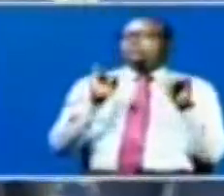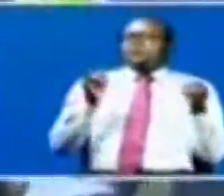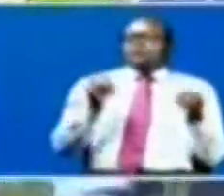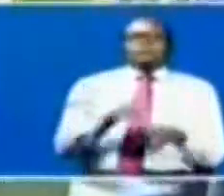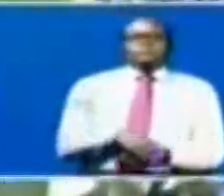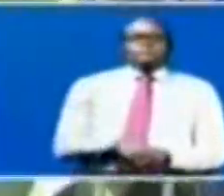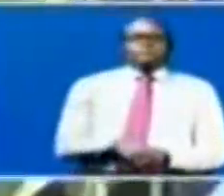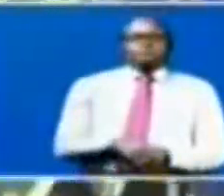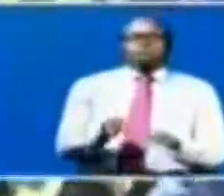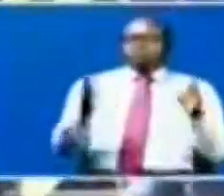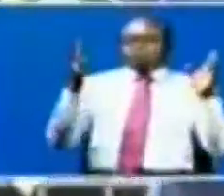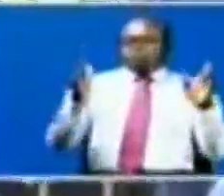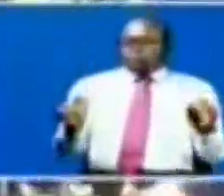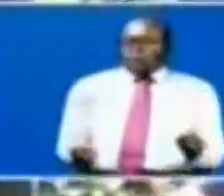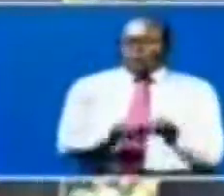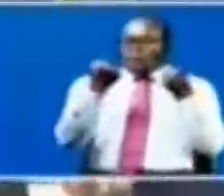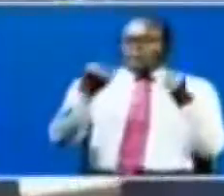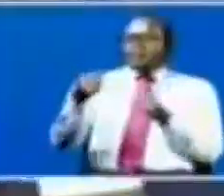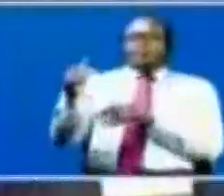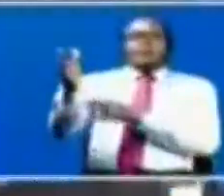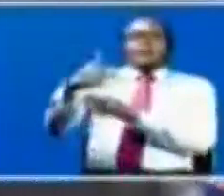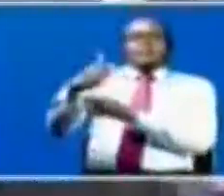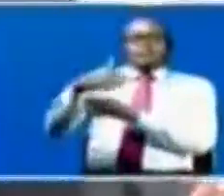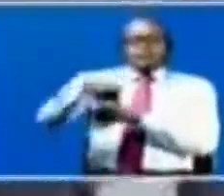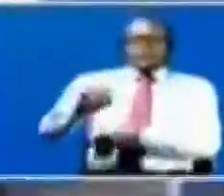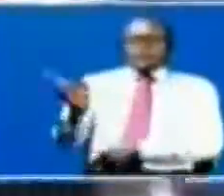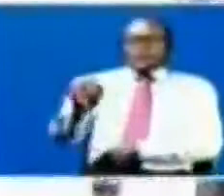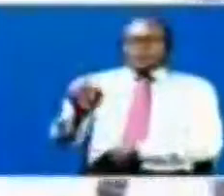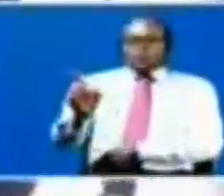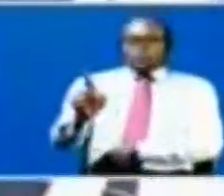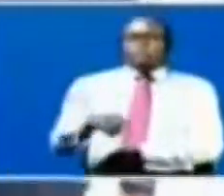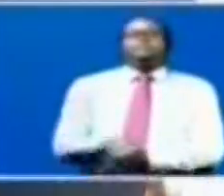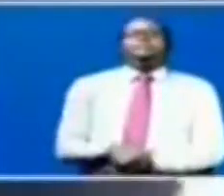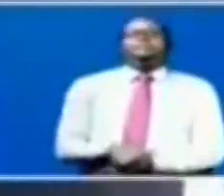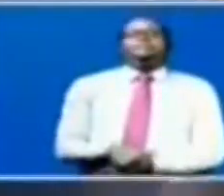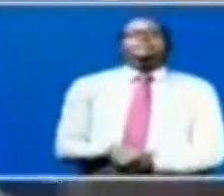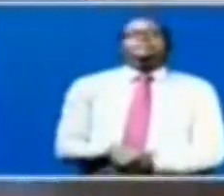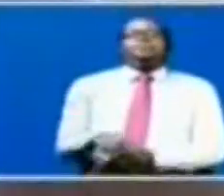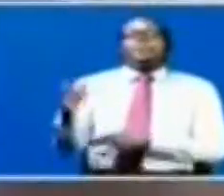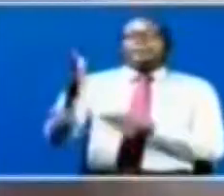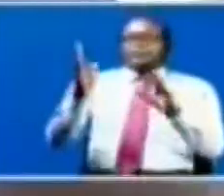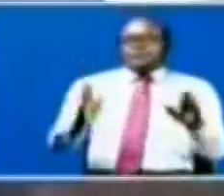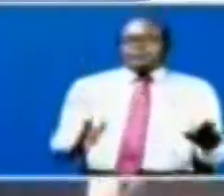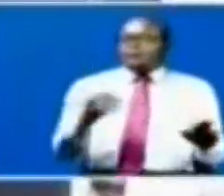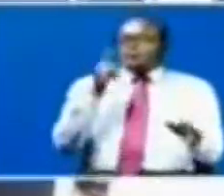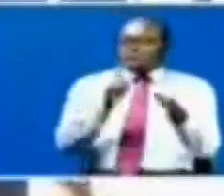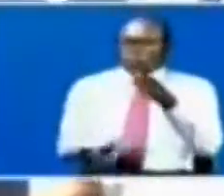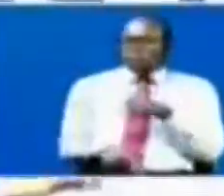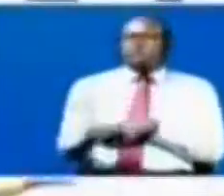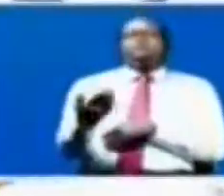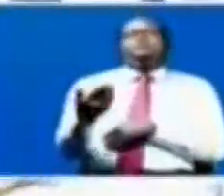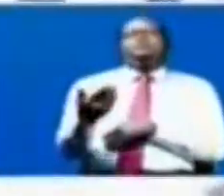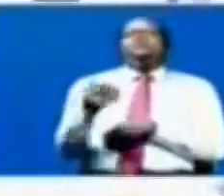Kuna sherehe zilizofanyika katika ubalozi wa Algeria mjini Nairobi. Balozi Francis Elhamdi Sala amedokeza kuwa 16